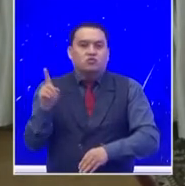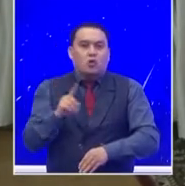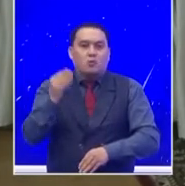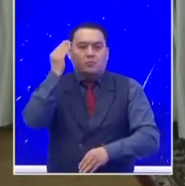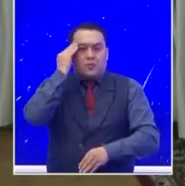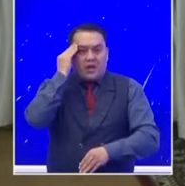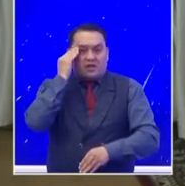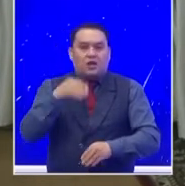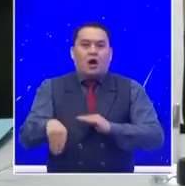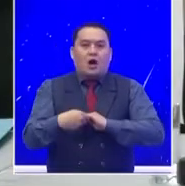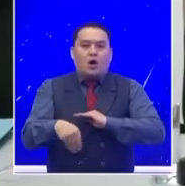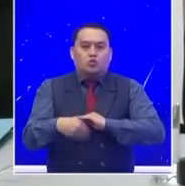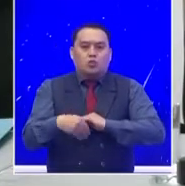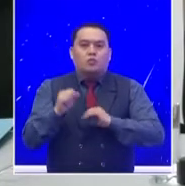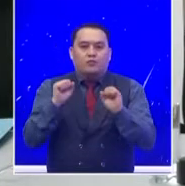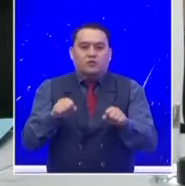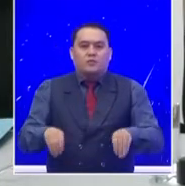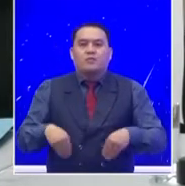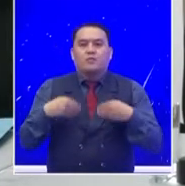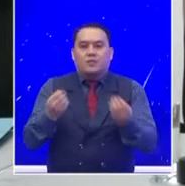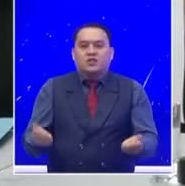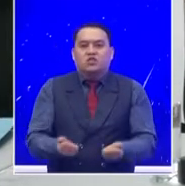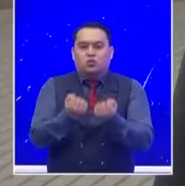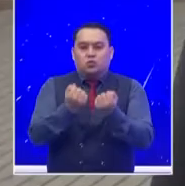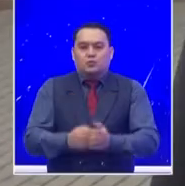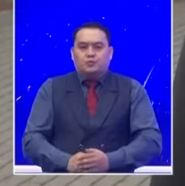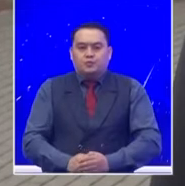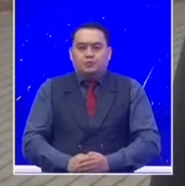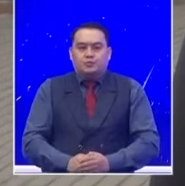по преодолению коррупции получат вашу поддержку, отметил спикер.